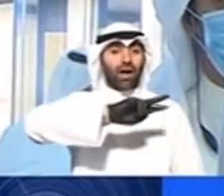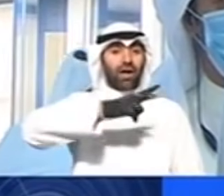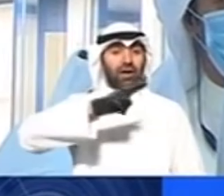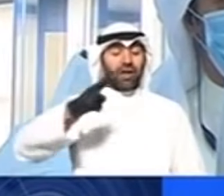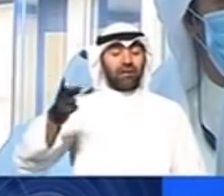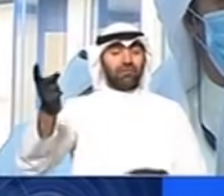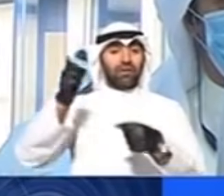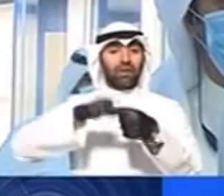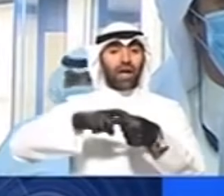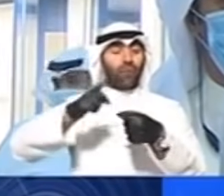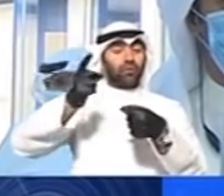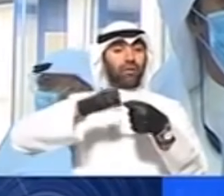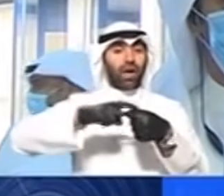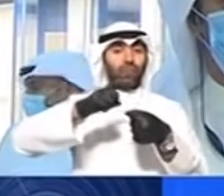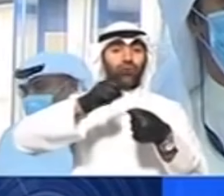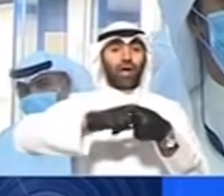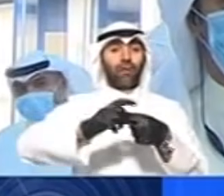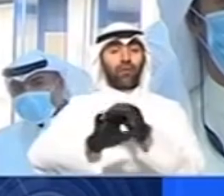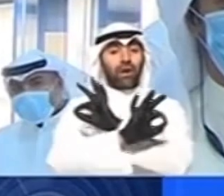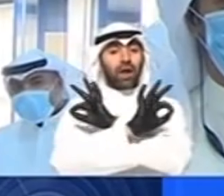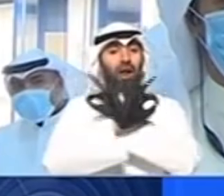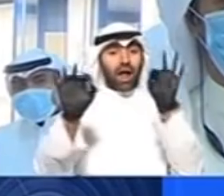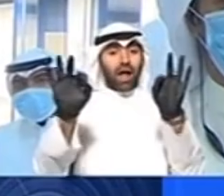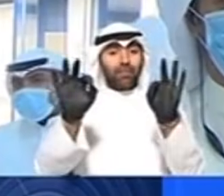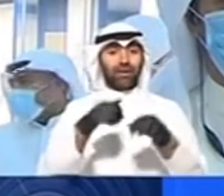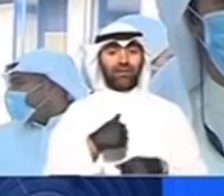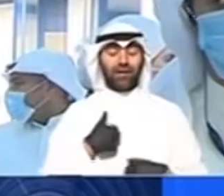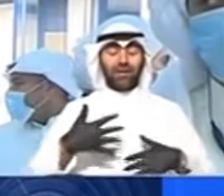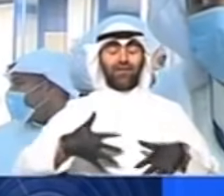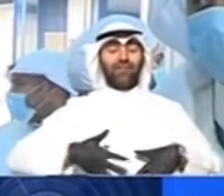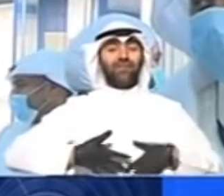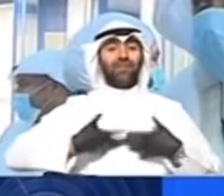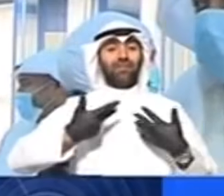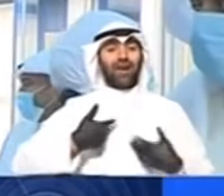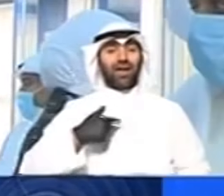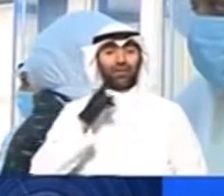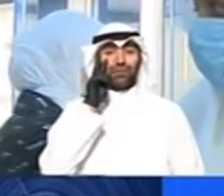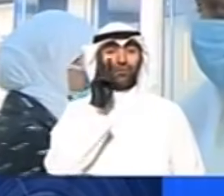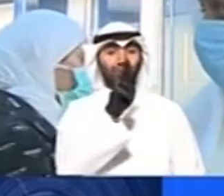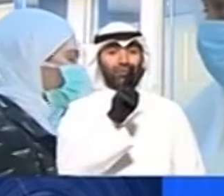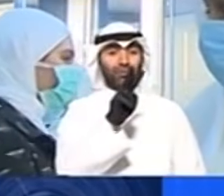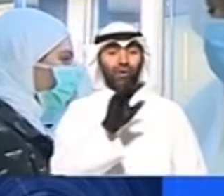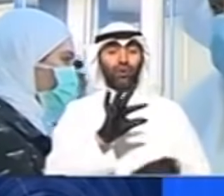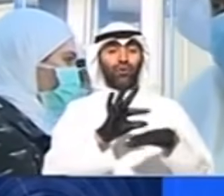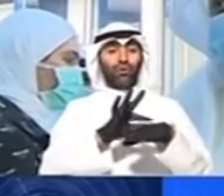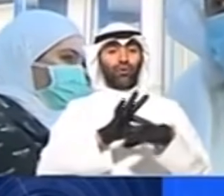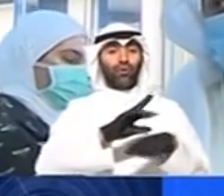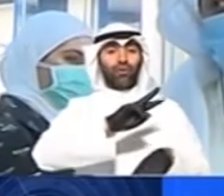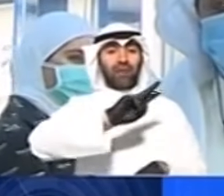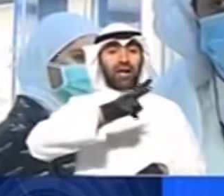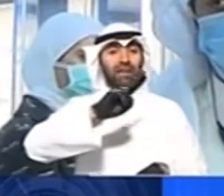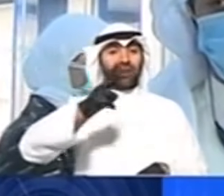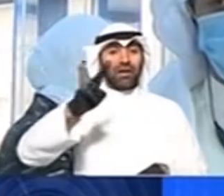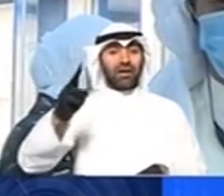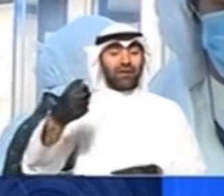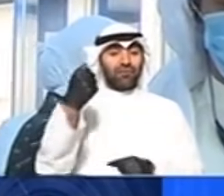وأبنائي وأبنائي الدكاترة في عملهم وراء